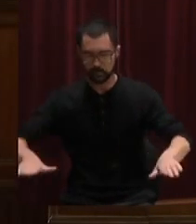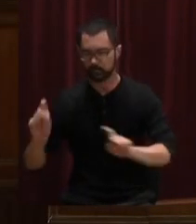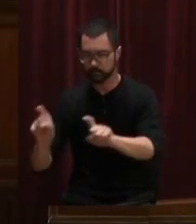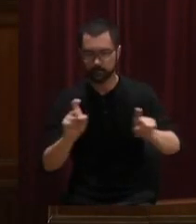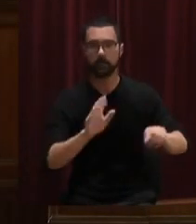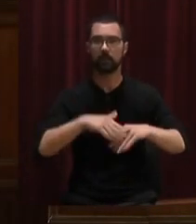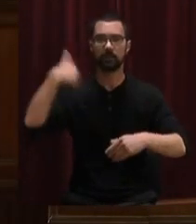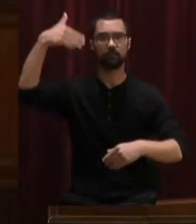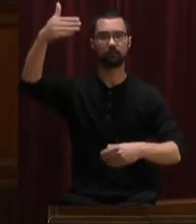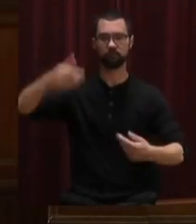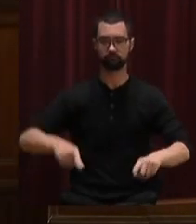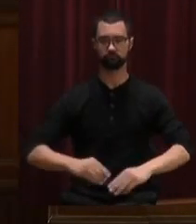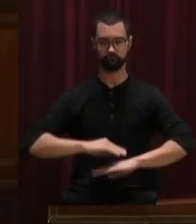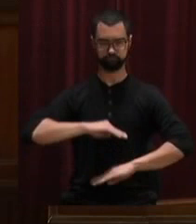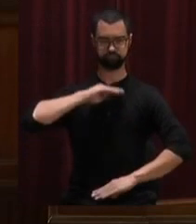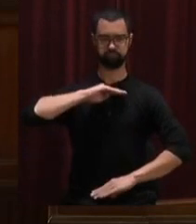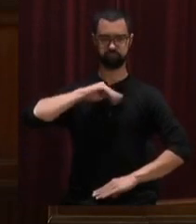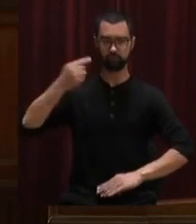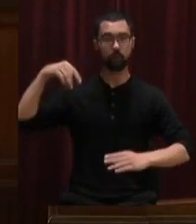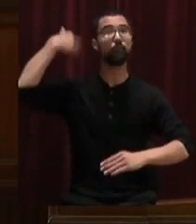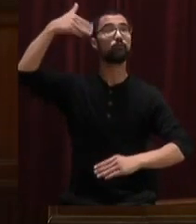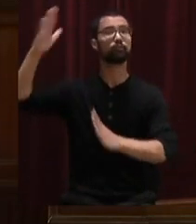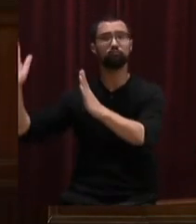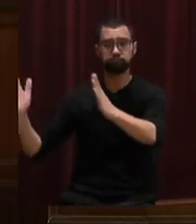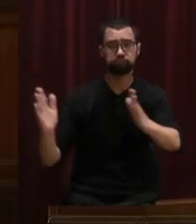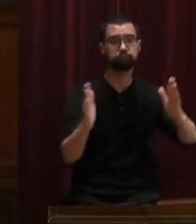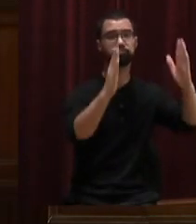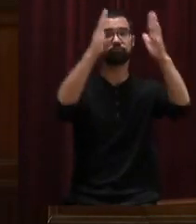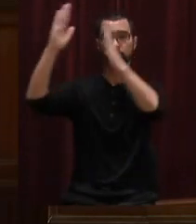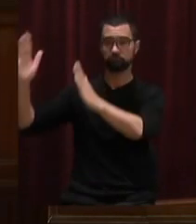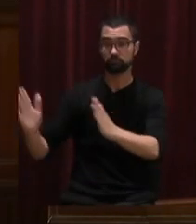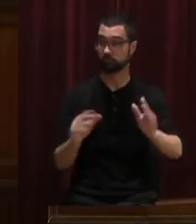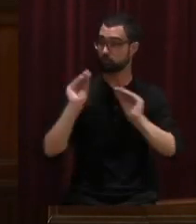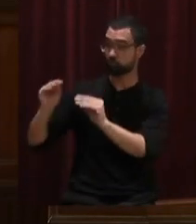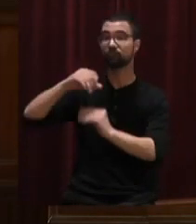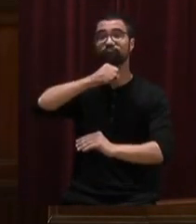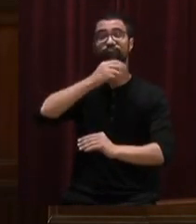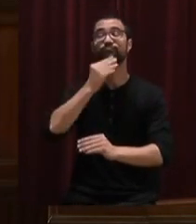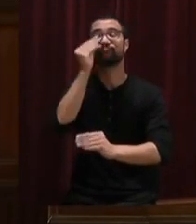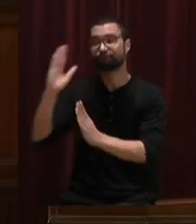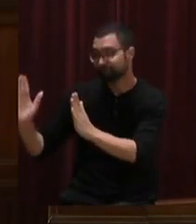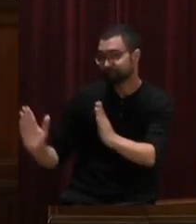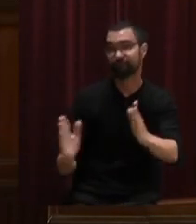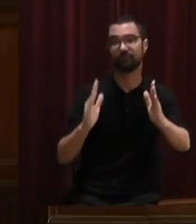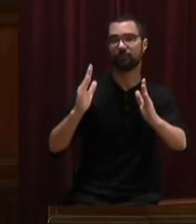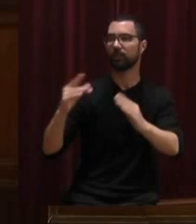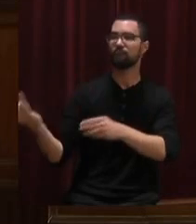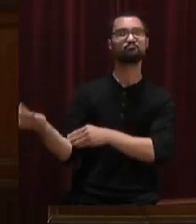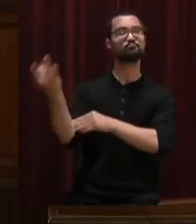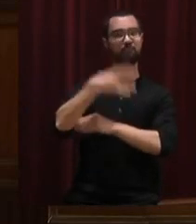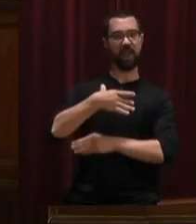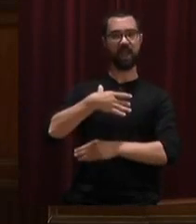les millors eines per aconseguir que la seva generació ens doni la satisfacció inigualable de superar en tot a la